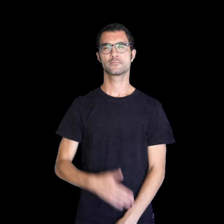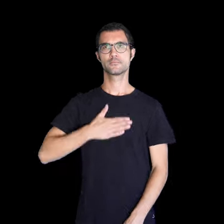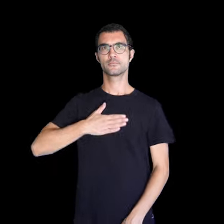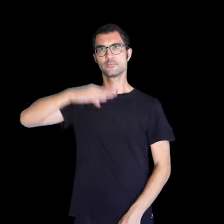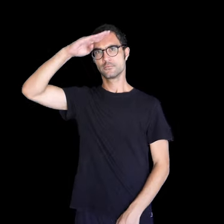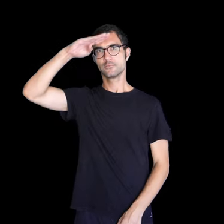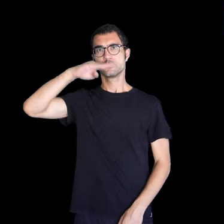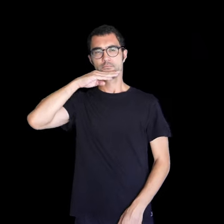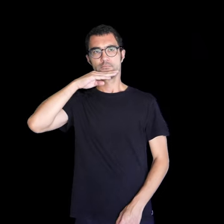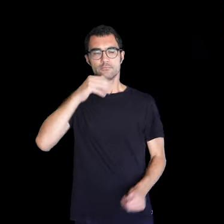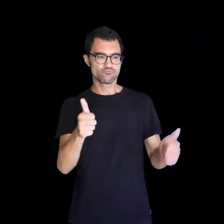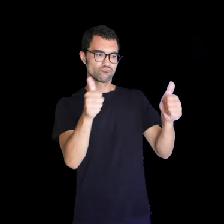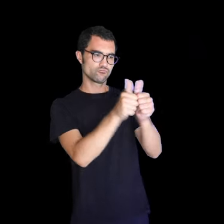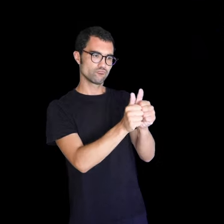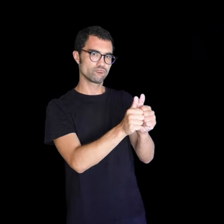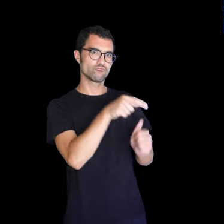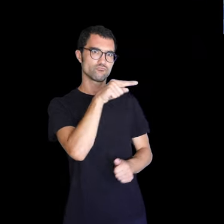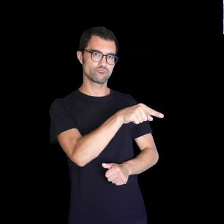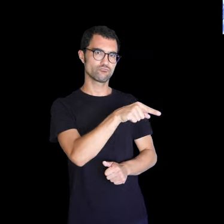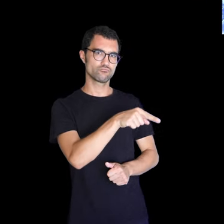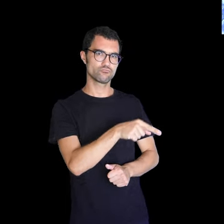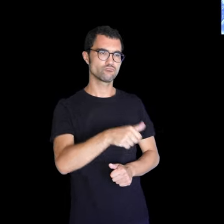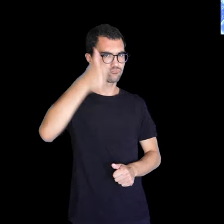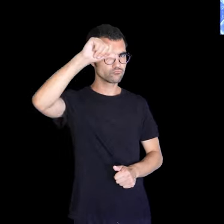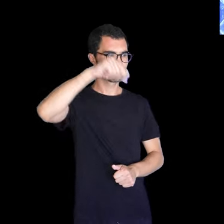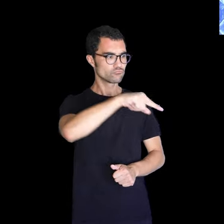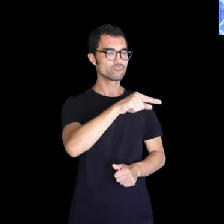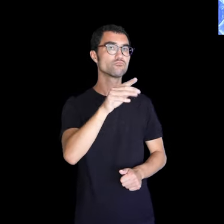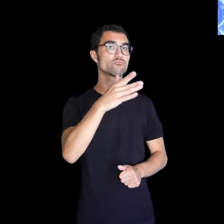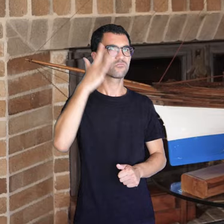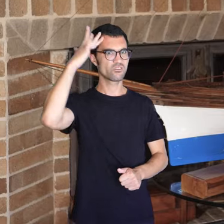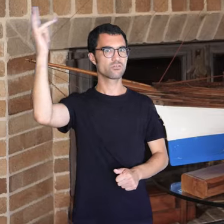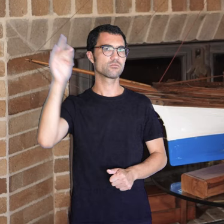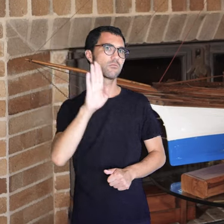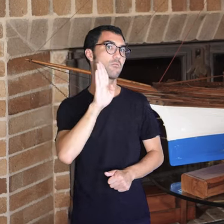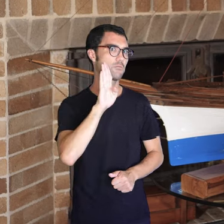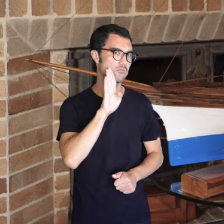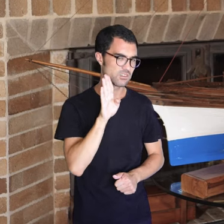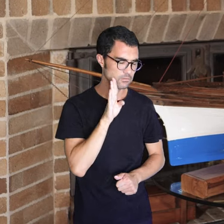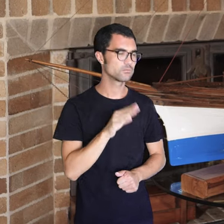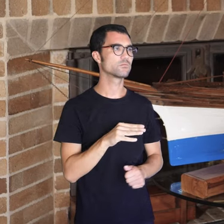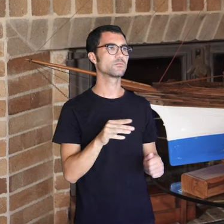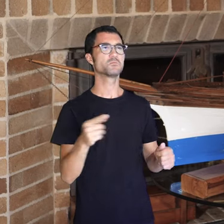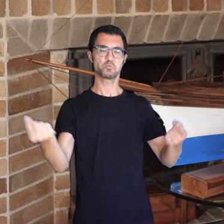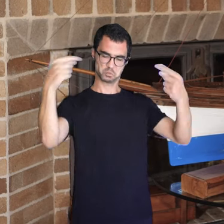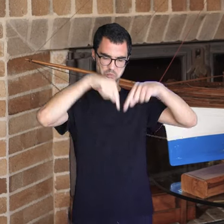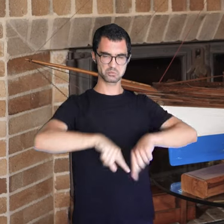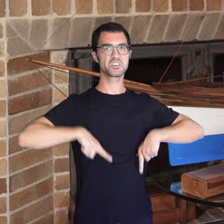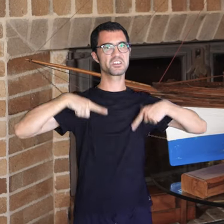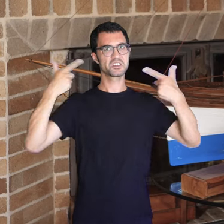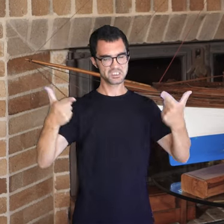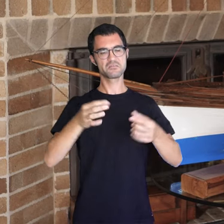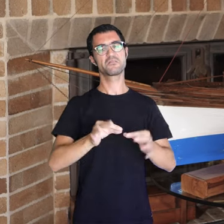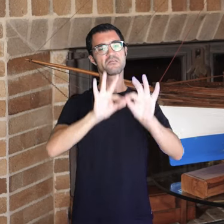Mon pare havia conegut un senyor, precisament també era belga, que s'havia instal·lat aquí amb la